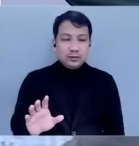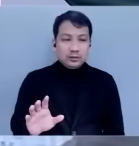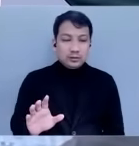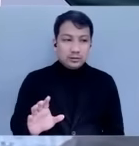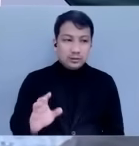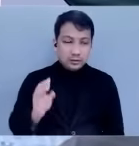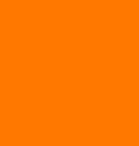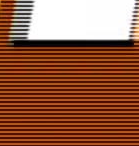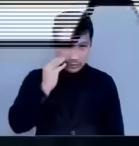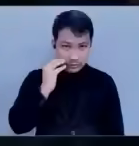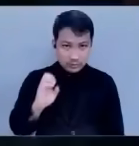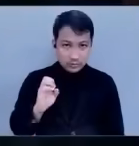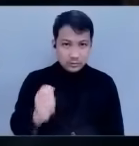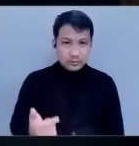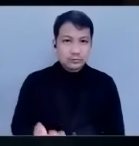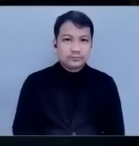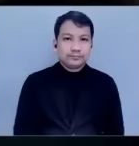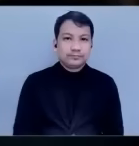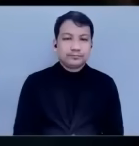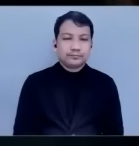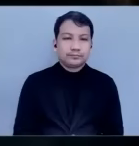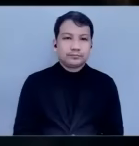Marian Enriquez.